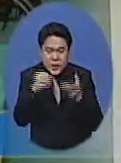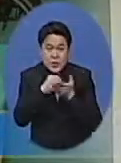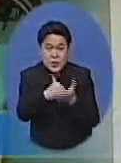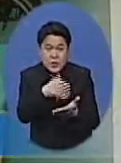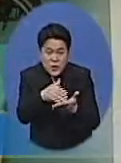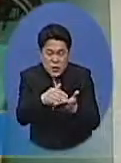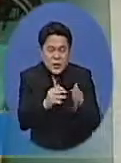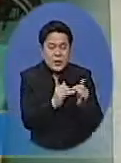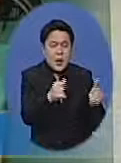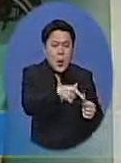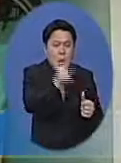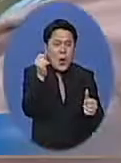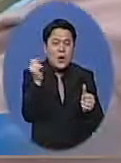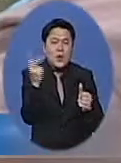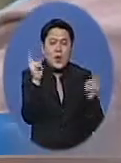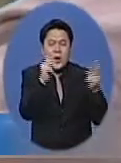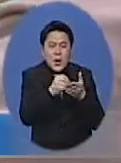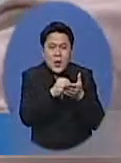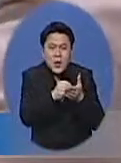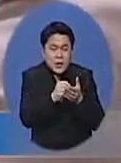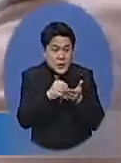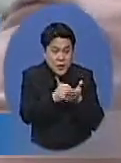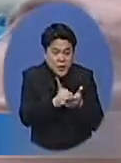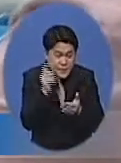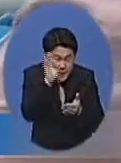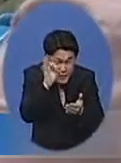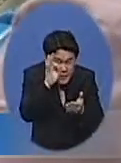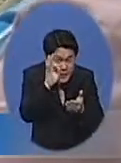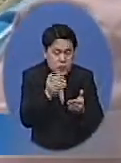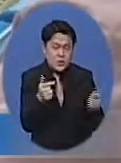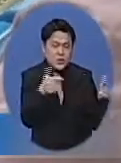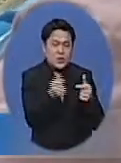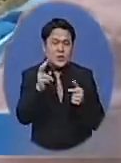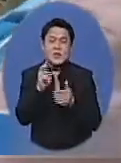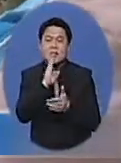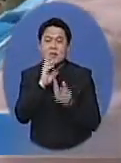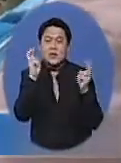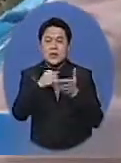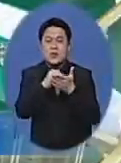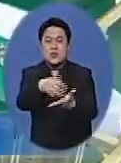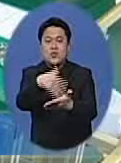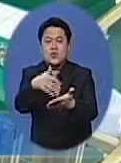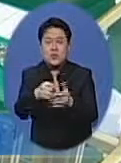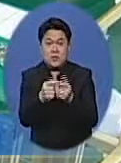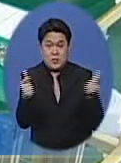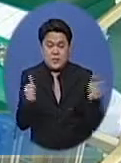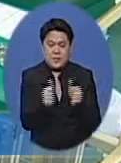수는 전년도 같은 기간보다 감소했으나 취업자 수는 증가했습니다. 성별 취업자 수는